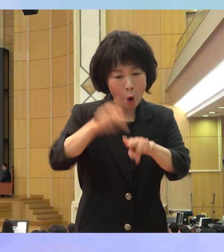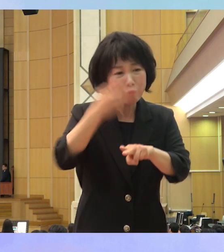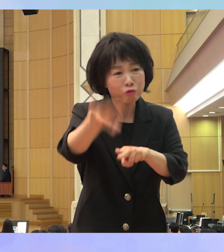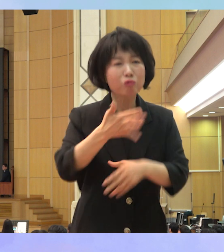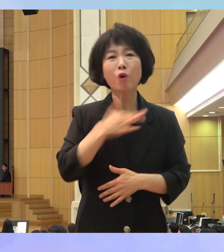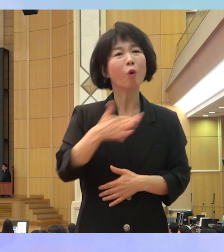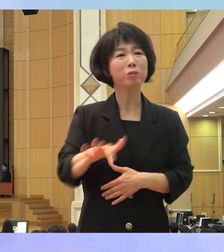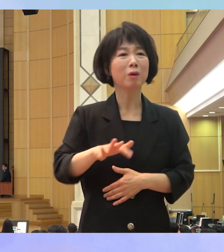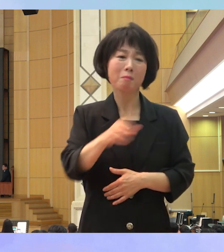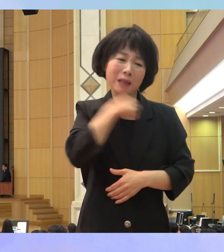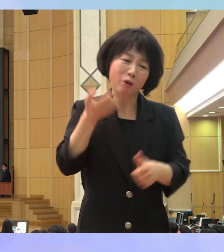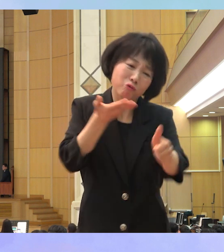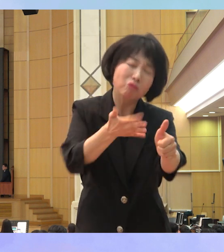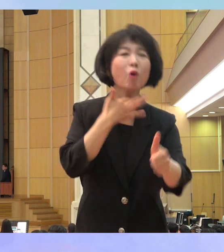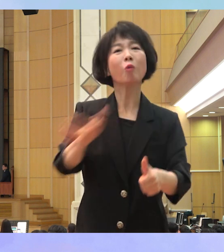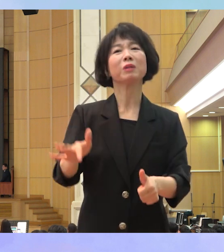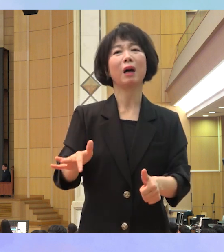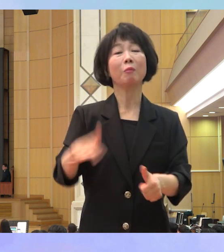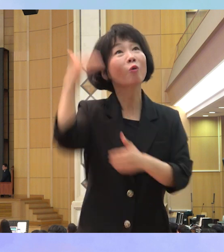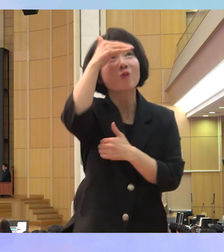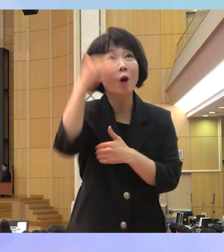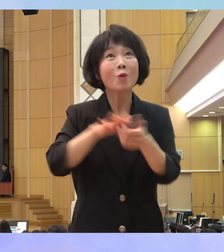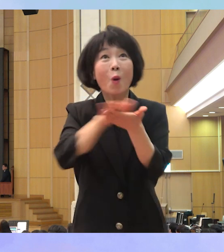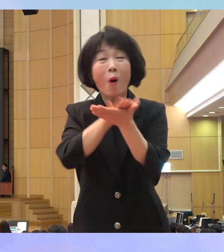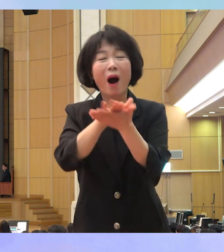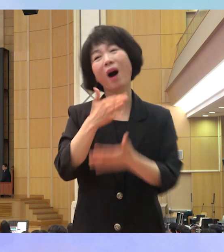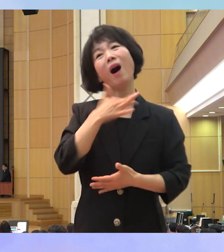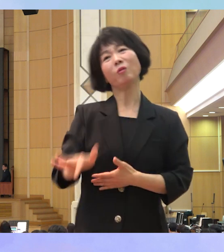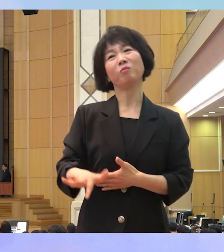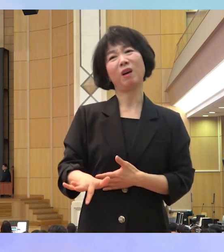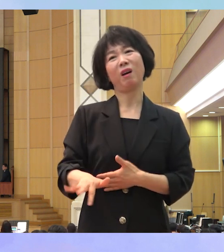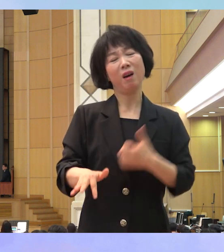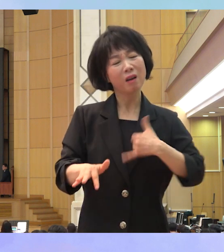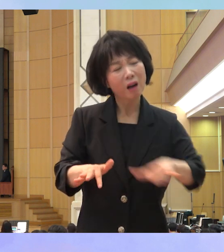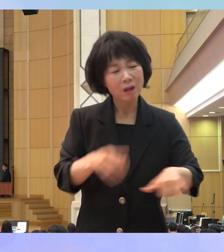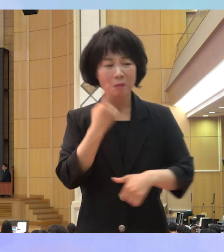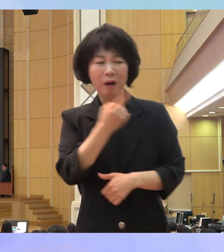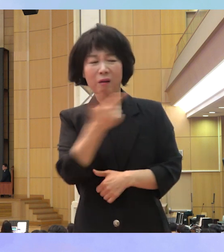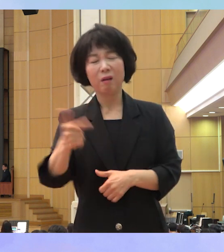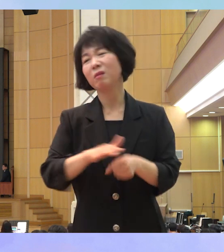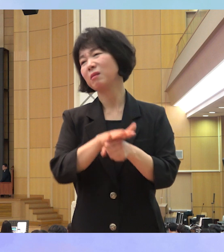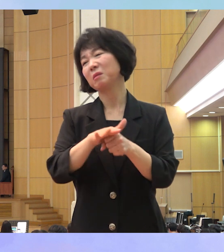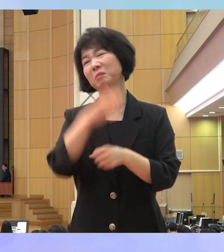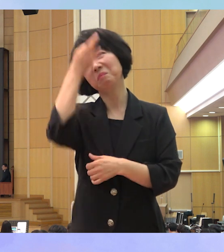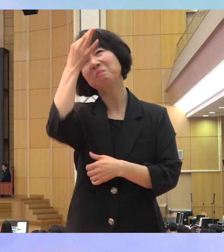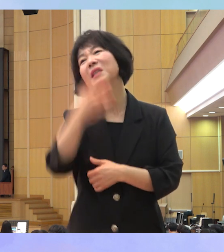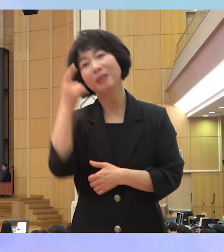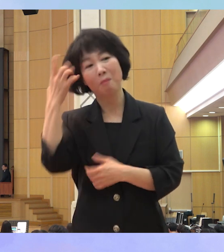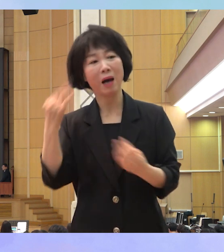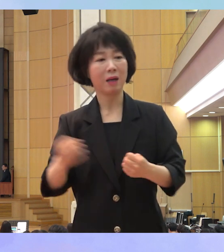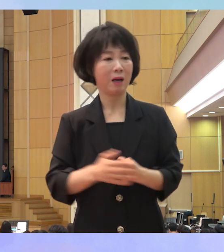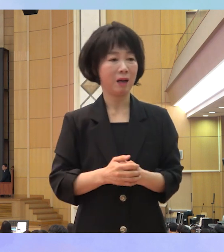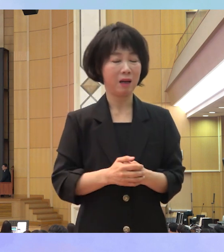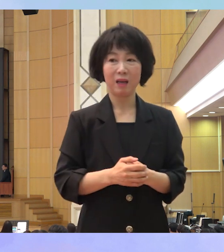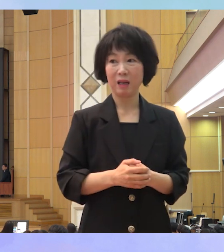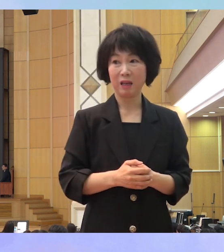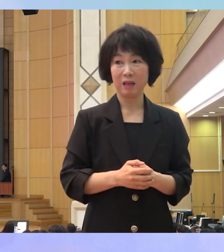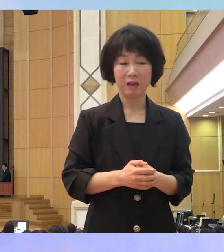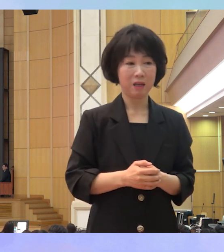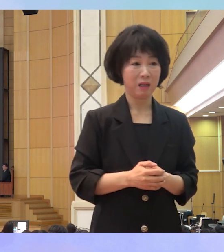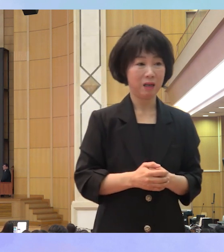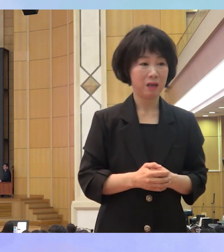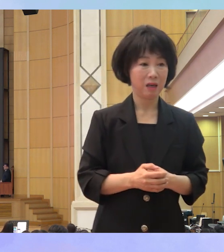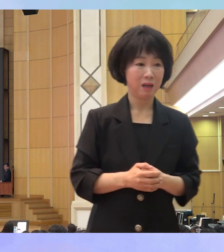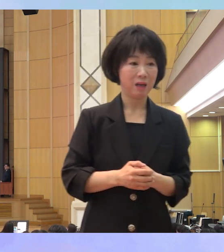한번 어디로 창경 같은데 어디에 뭐 어린이 공원 같은 한 번 데리러 못 다닌 거. 엄마 나는 왜